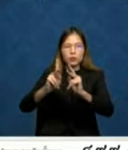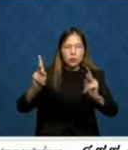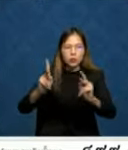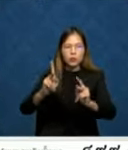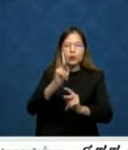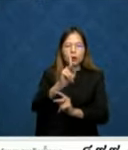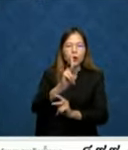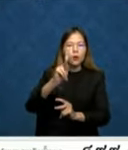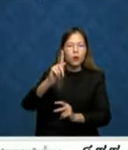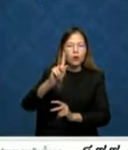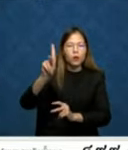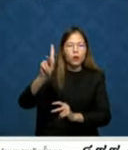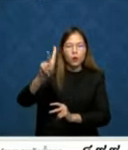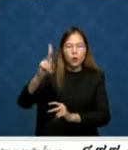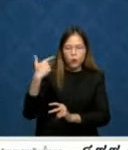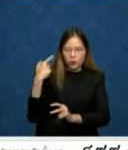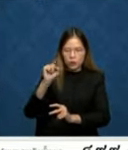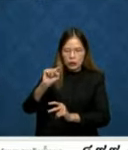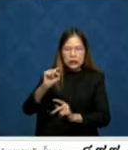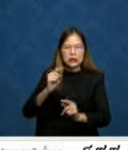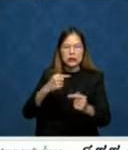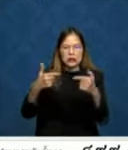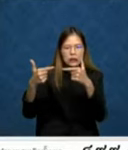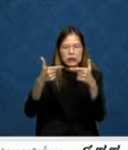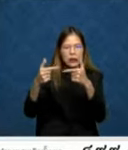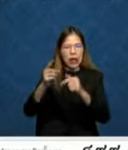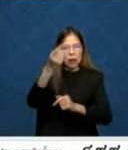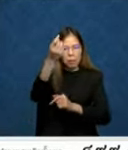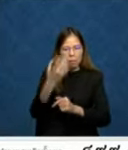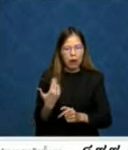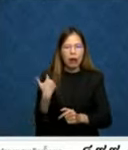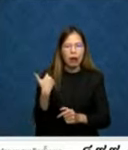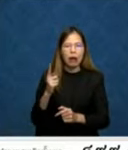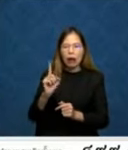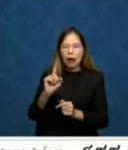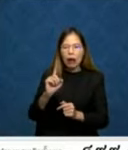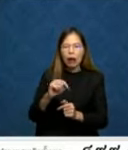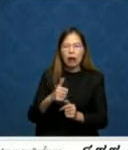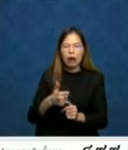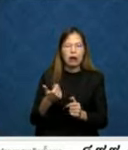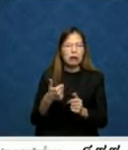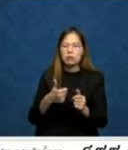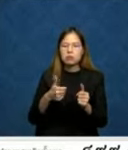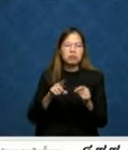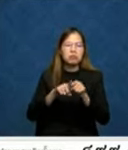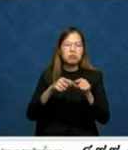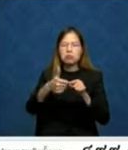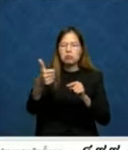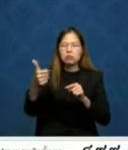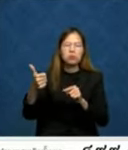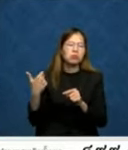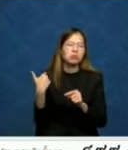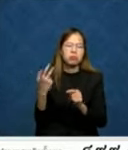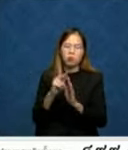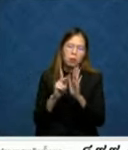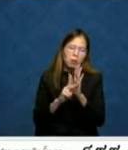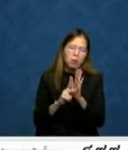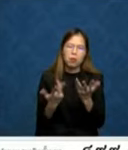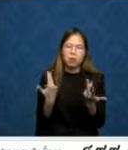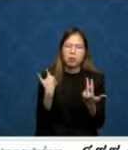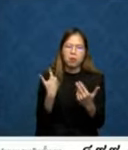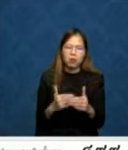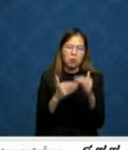ขคแต่ก็นำไปสู่ข้อถกเถียงมากมายในสังคมไม่ต่างจากเรื่องอื่นๆที่กฎหมายหลักการและส